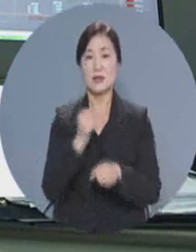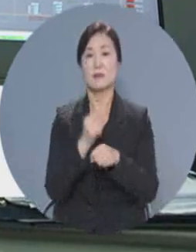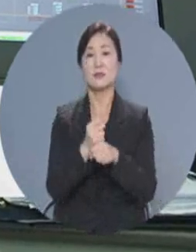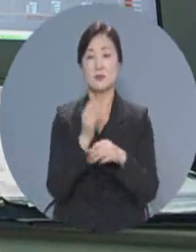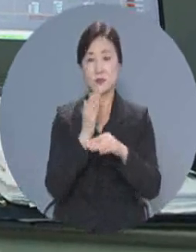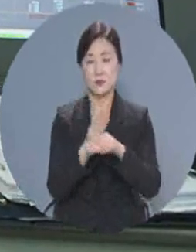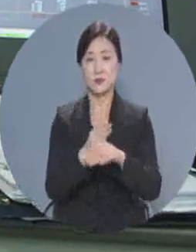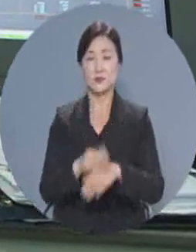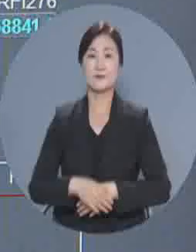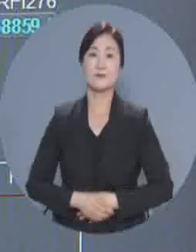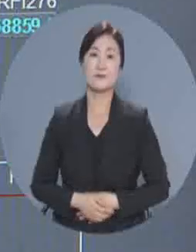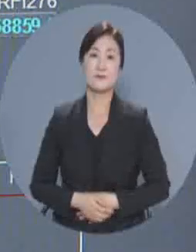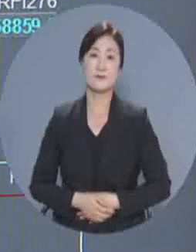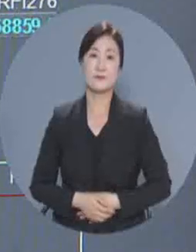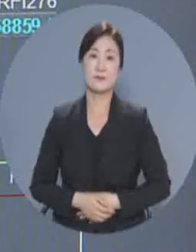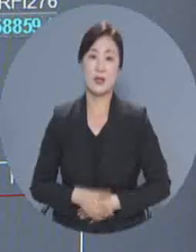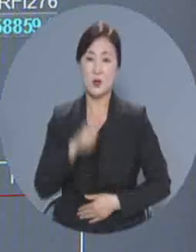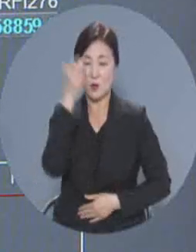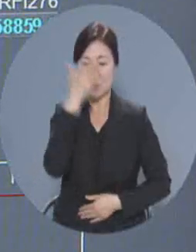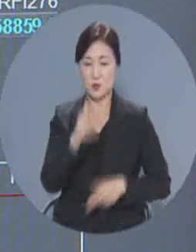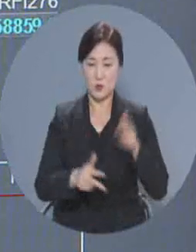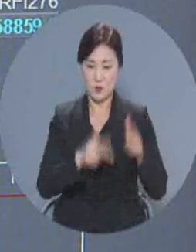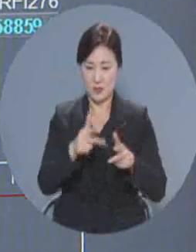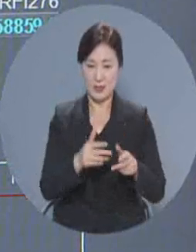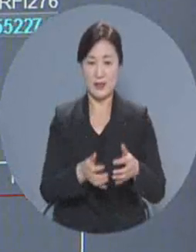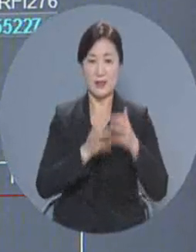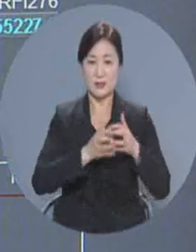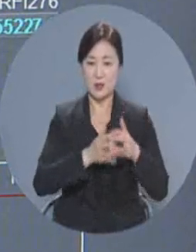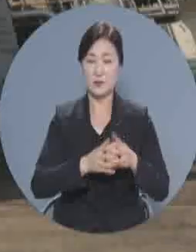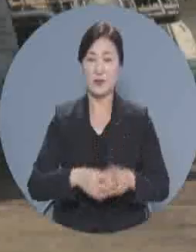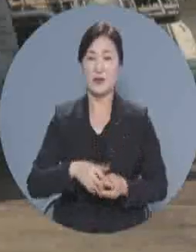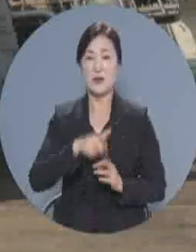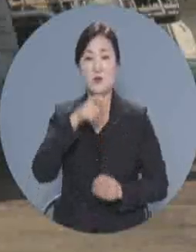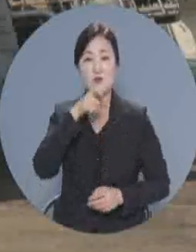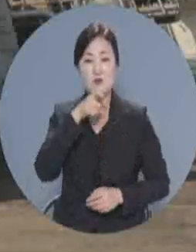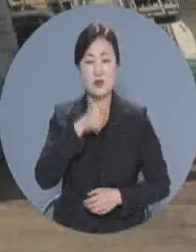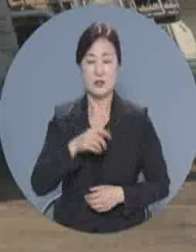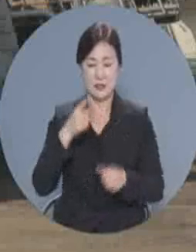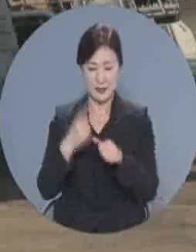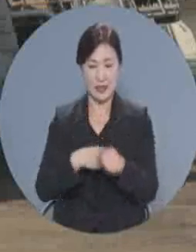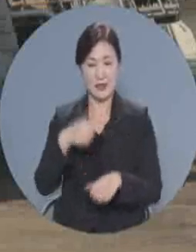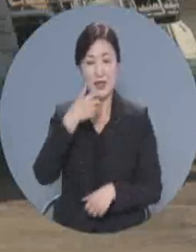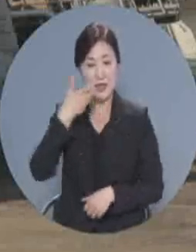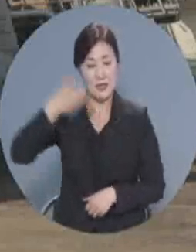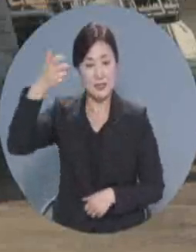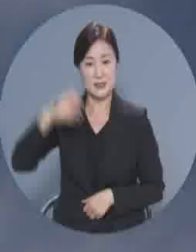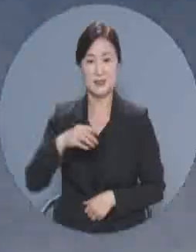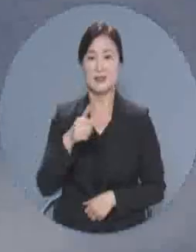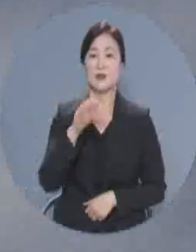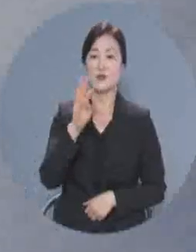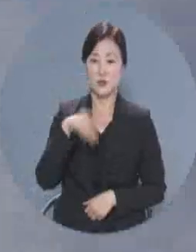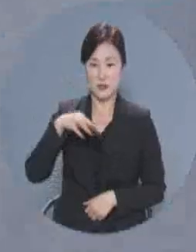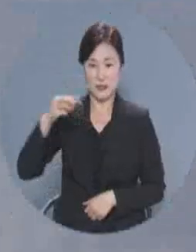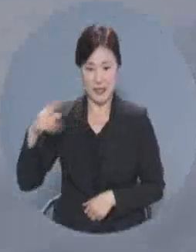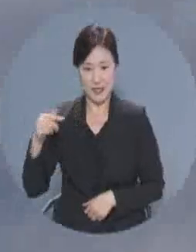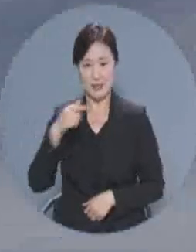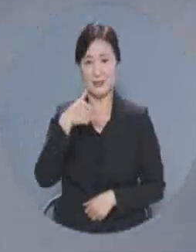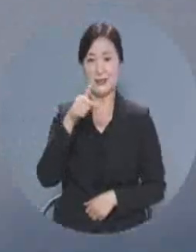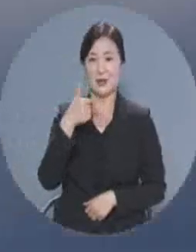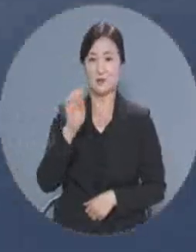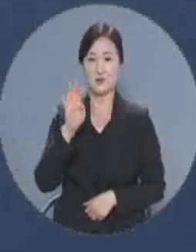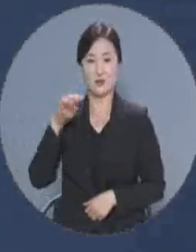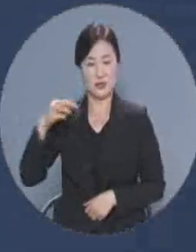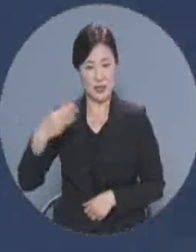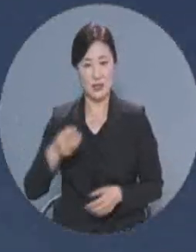있습니다. 여수 공장의 이들 설비는 액화 천연가스와 부탄가스, 나프타 등을 원료로 수소를